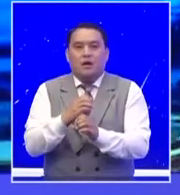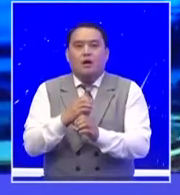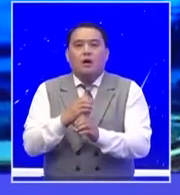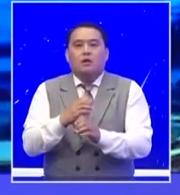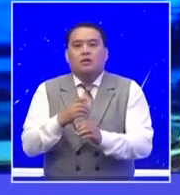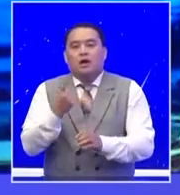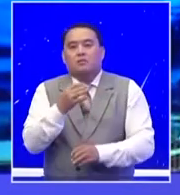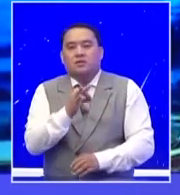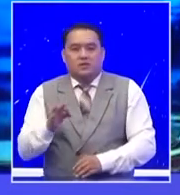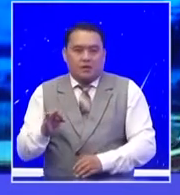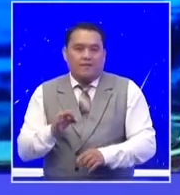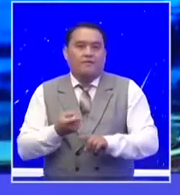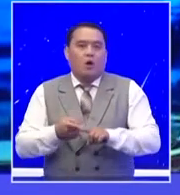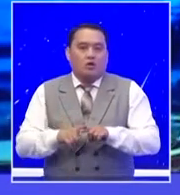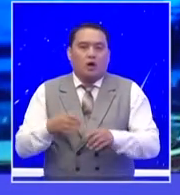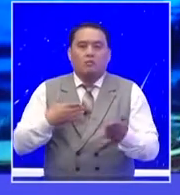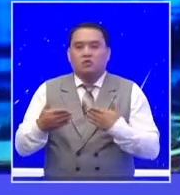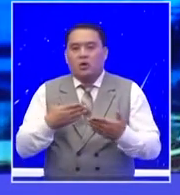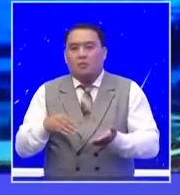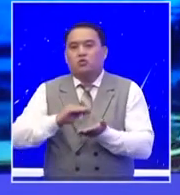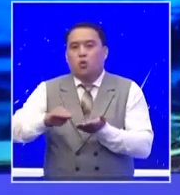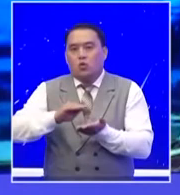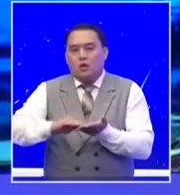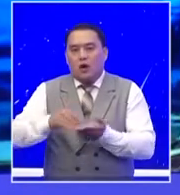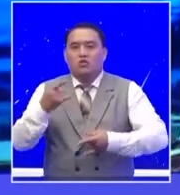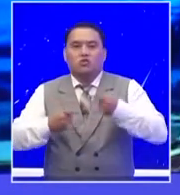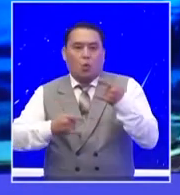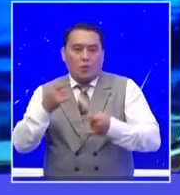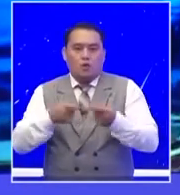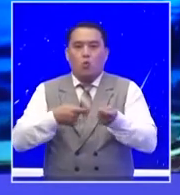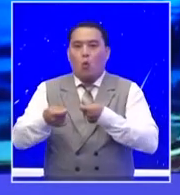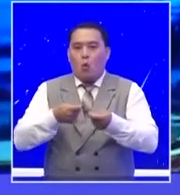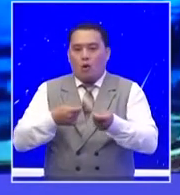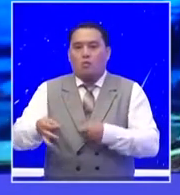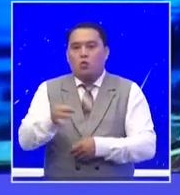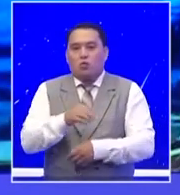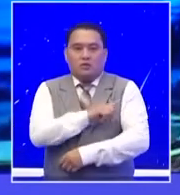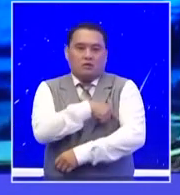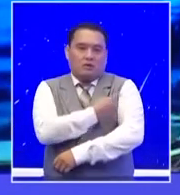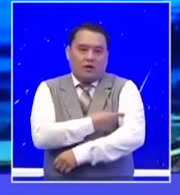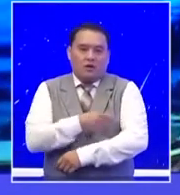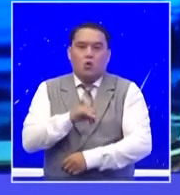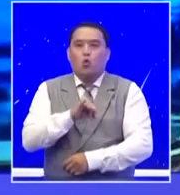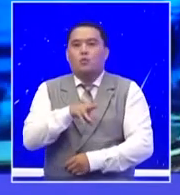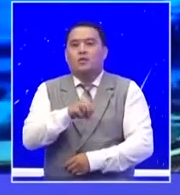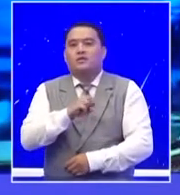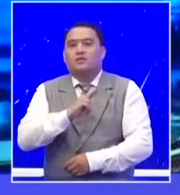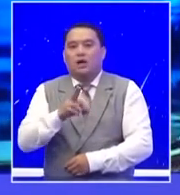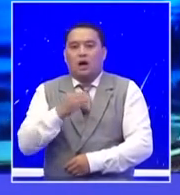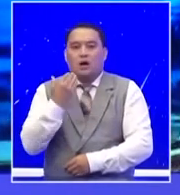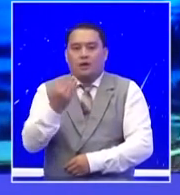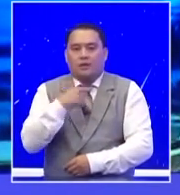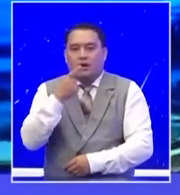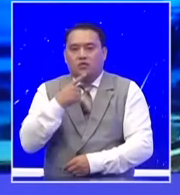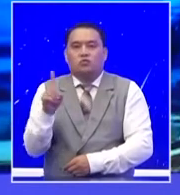составил 0,5%. Общаясь с представителями СМИ на площадке ЖТСУ Медиа, руководитель областного управления здравоохранения Умирзак